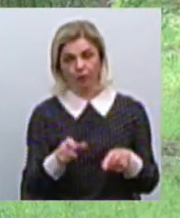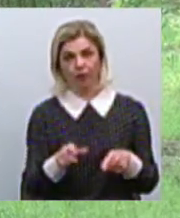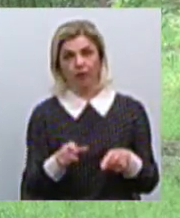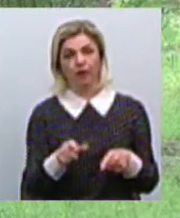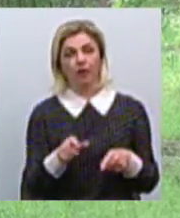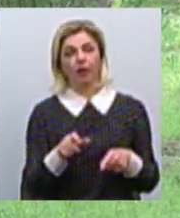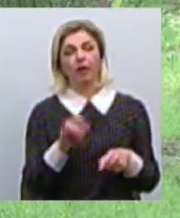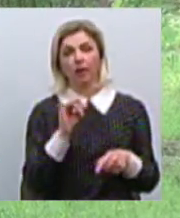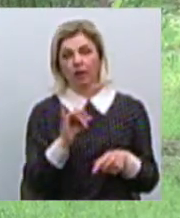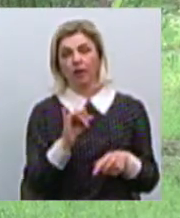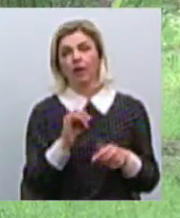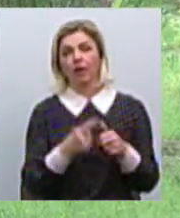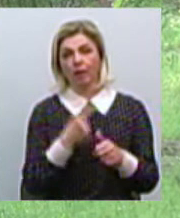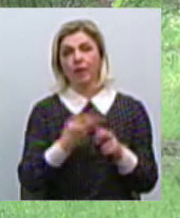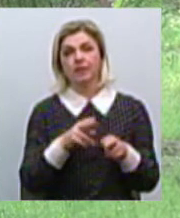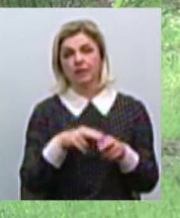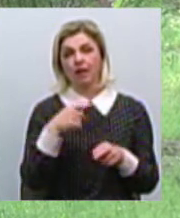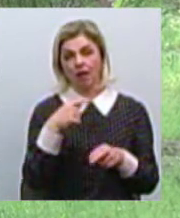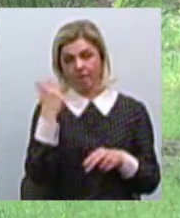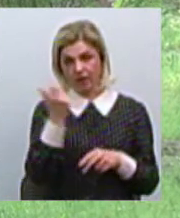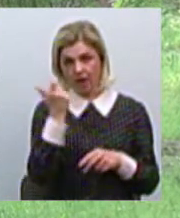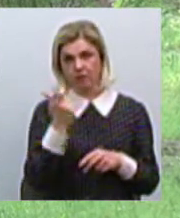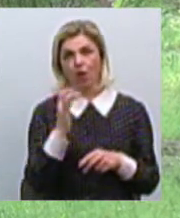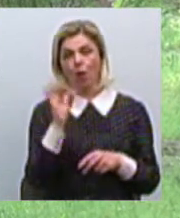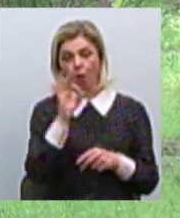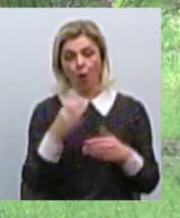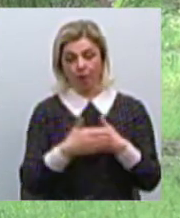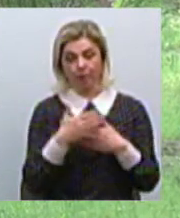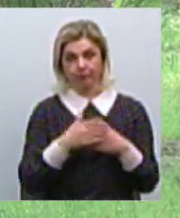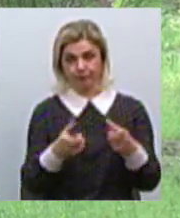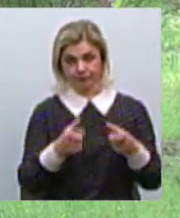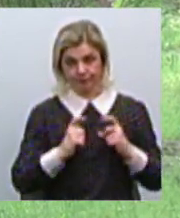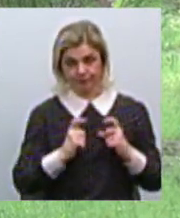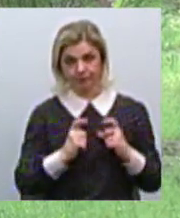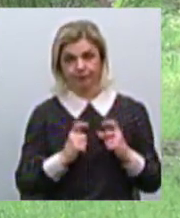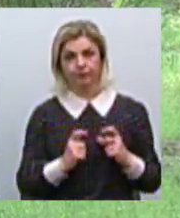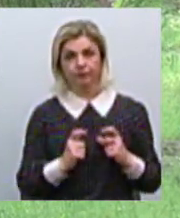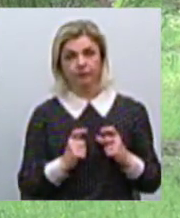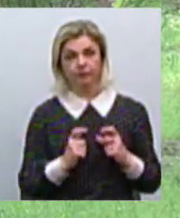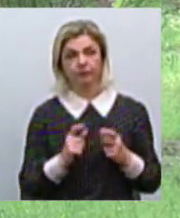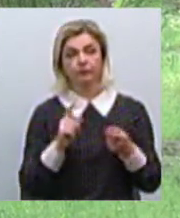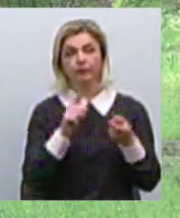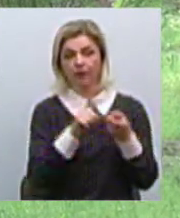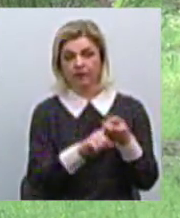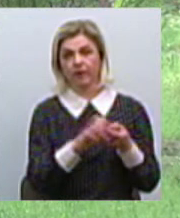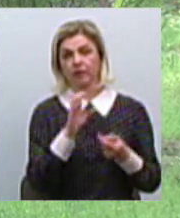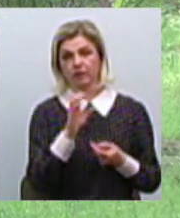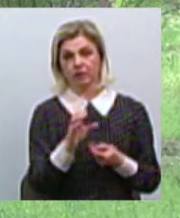до цього власника приходить постанова про притягнення до адміністративної відповідальності, зв'язується з